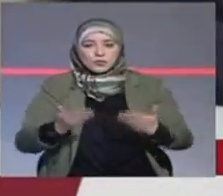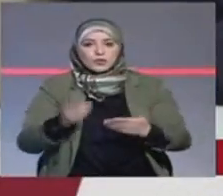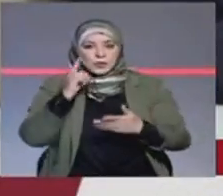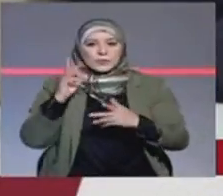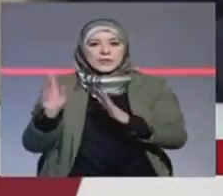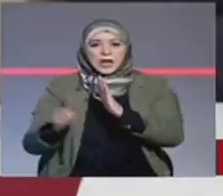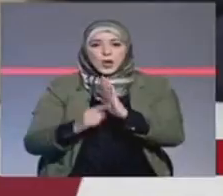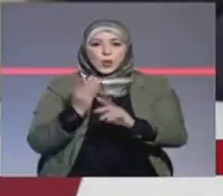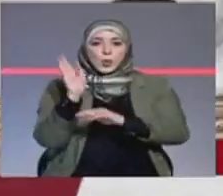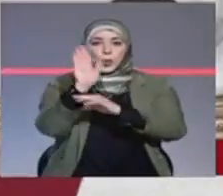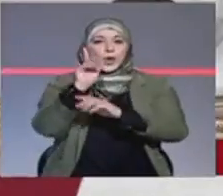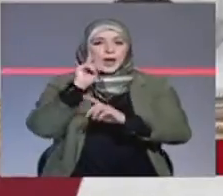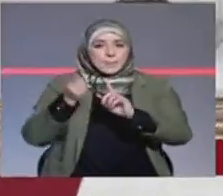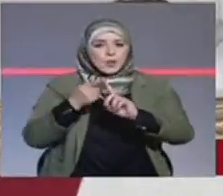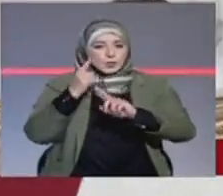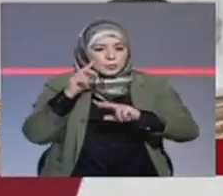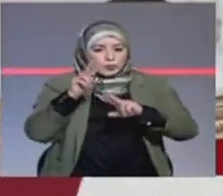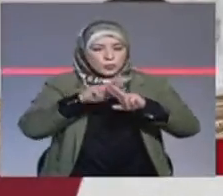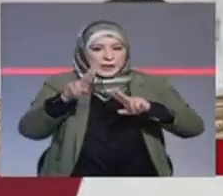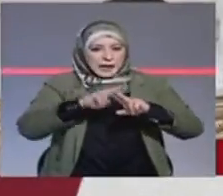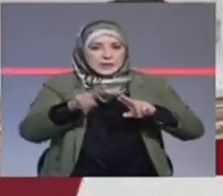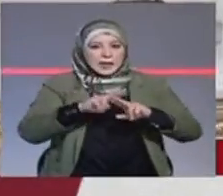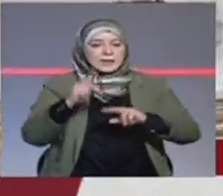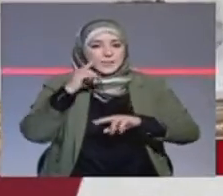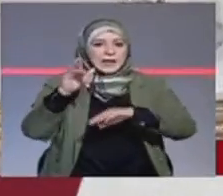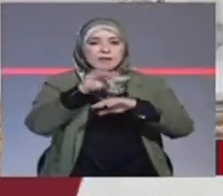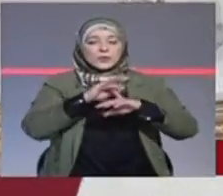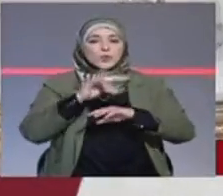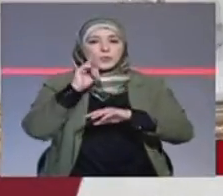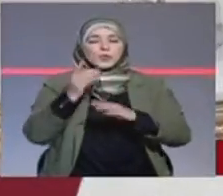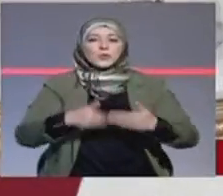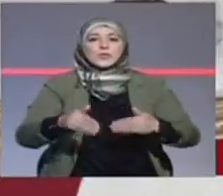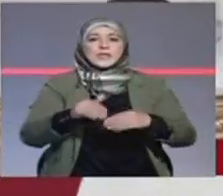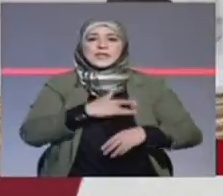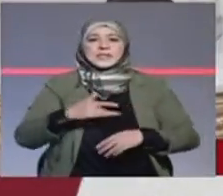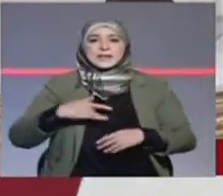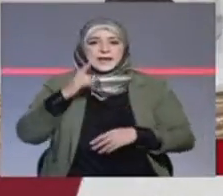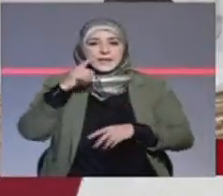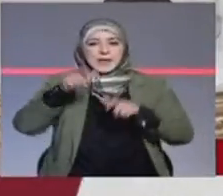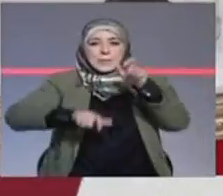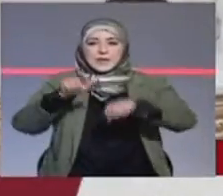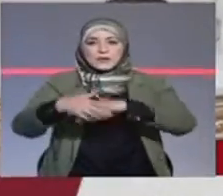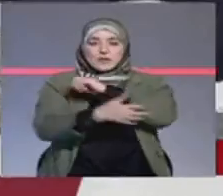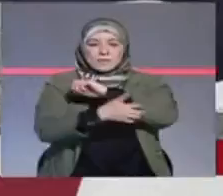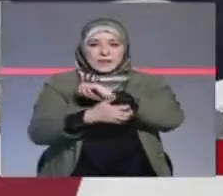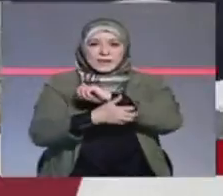تمثل أولوية قصوى خاصة مع تأثير الأزمة الصحية على الفئات الهشة.